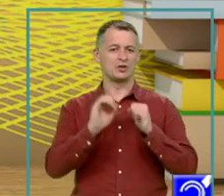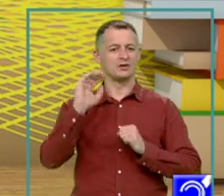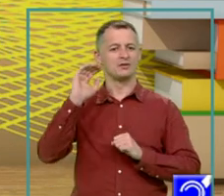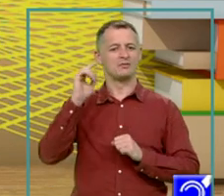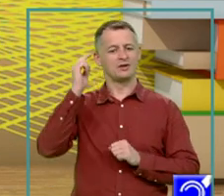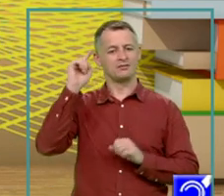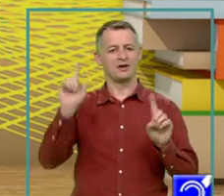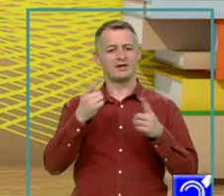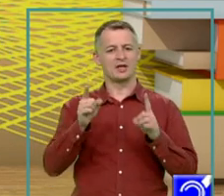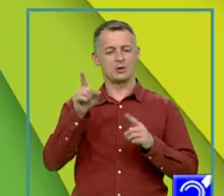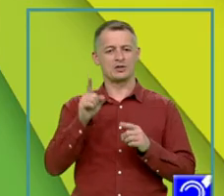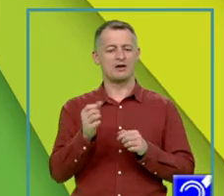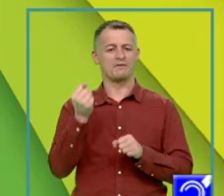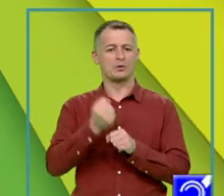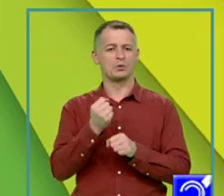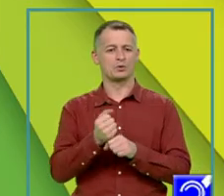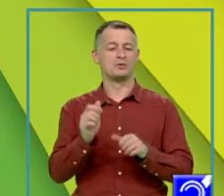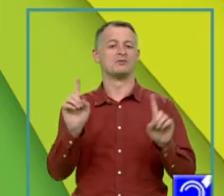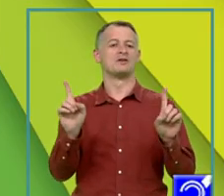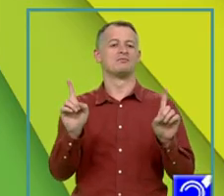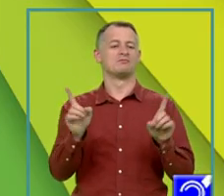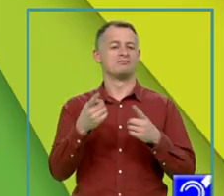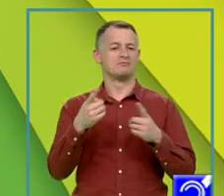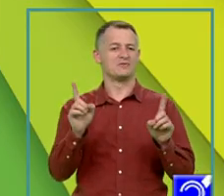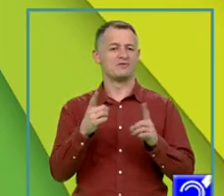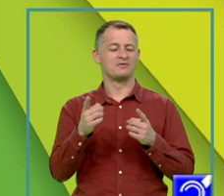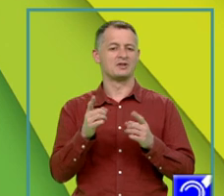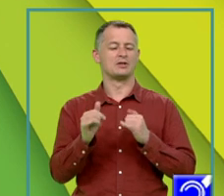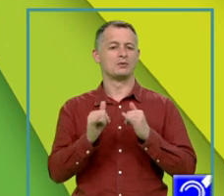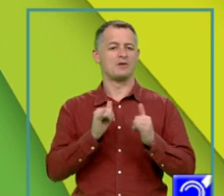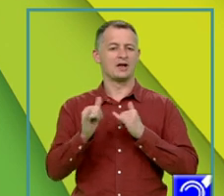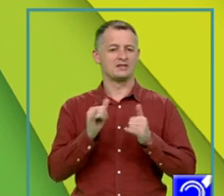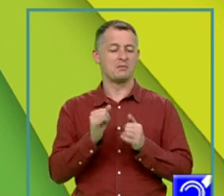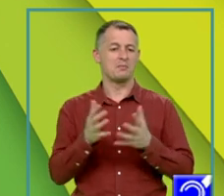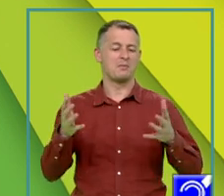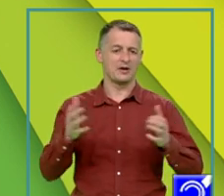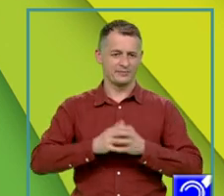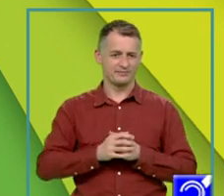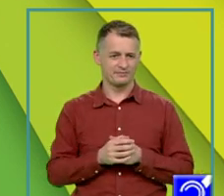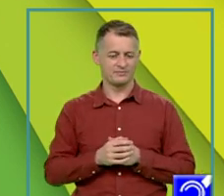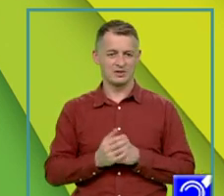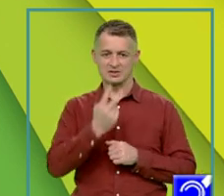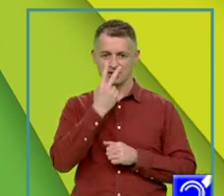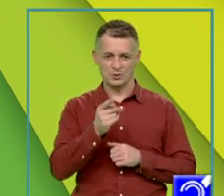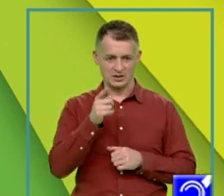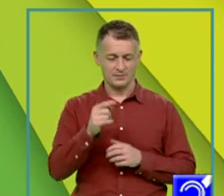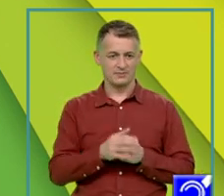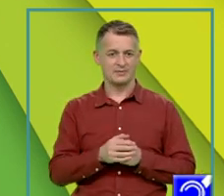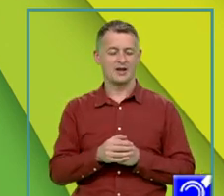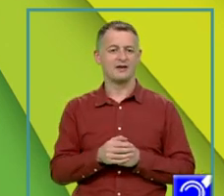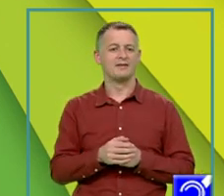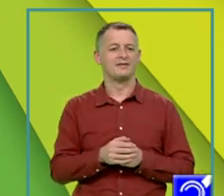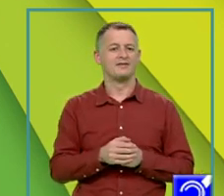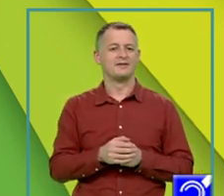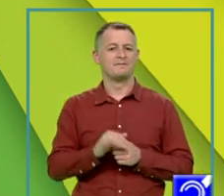interpretate Corina Chiriac Ce mică e vacanta mare nu voi relua întregul text melodie să nu sunt un pic doar la te friend